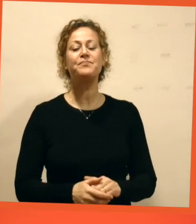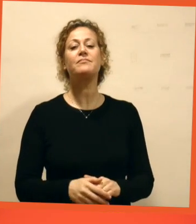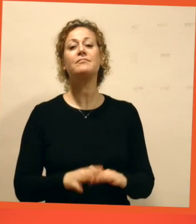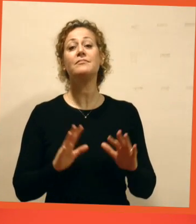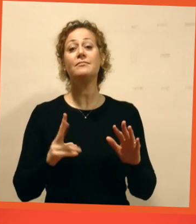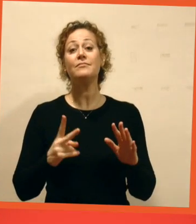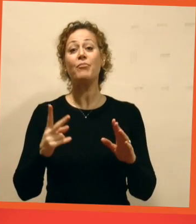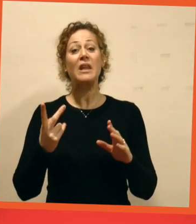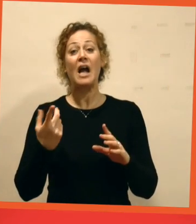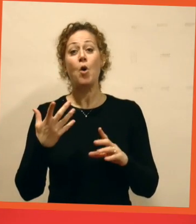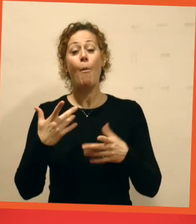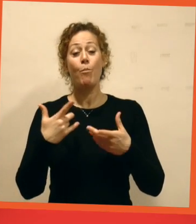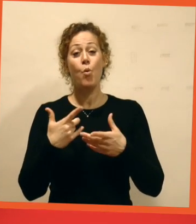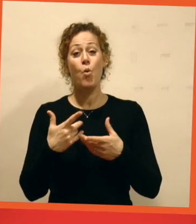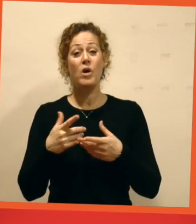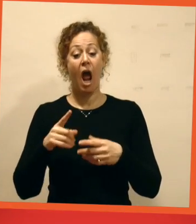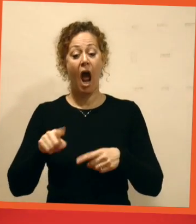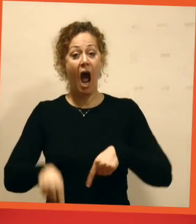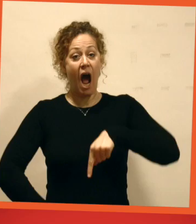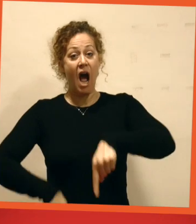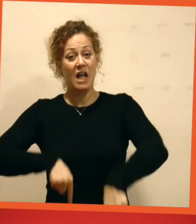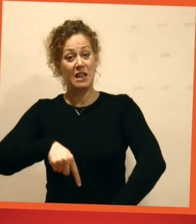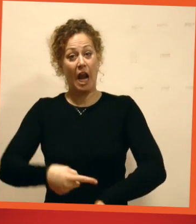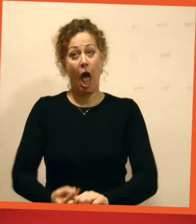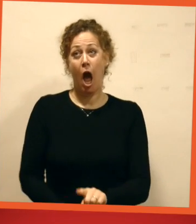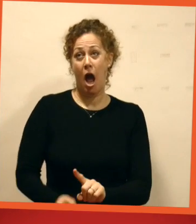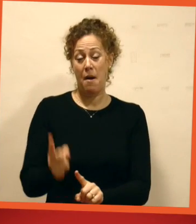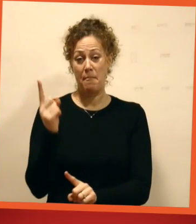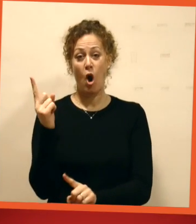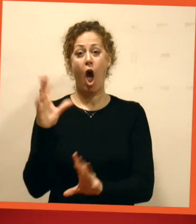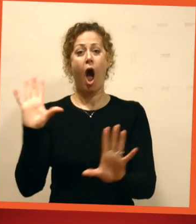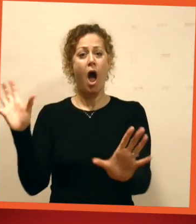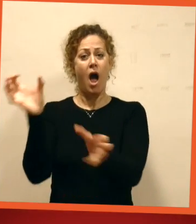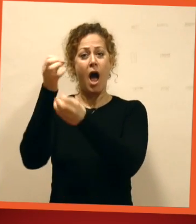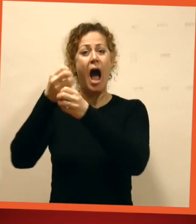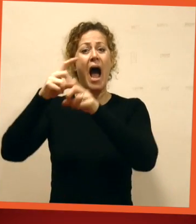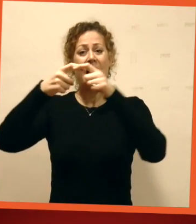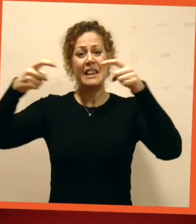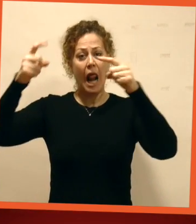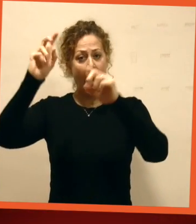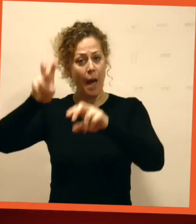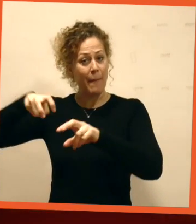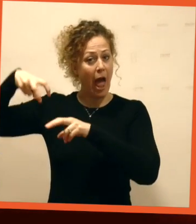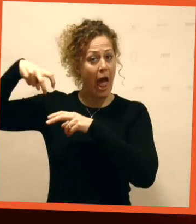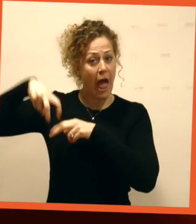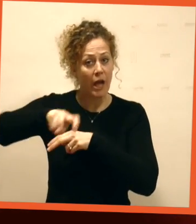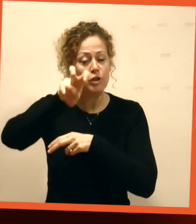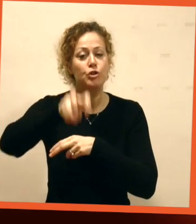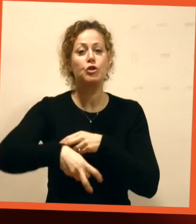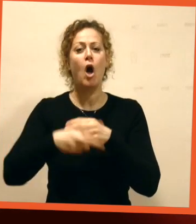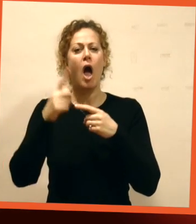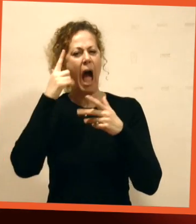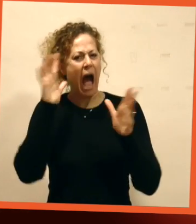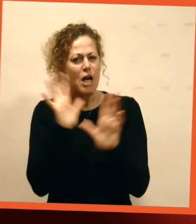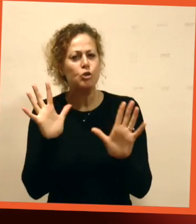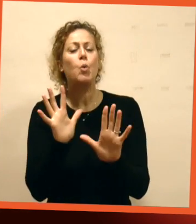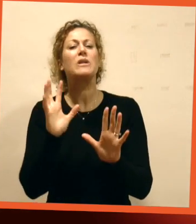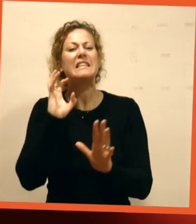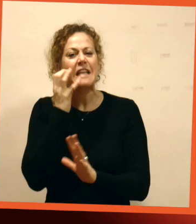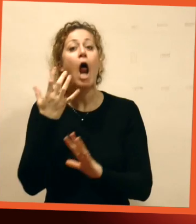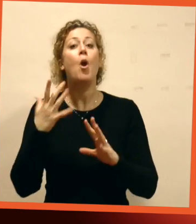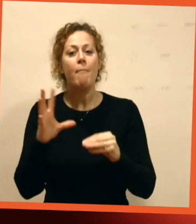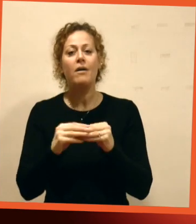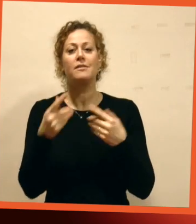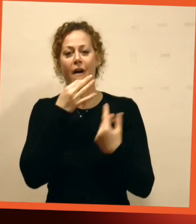tipo arrampicarsi sul trapezio con i trampoli, o cose assolutamente assurde e strane, ma che si fanno. Impavidi,